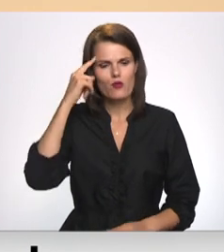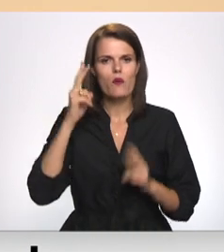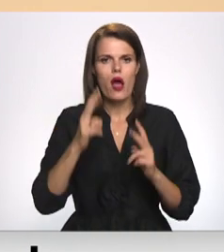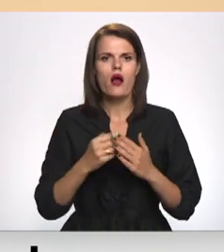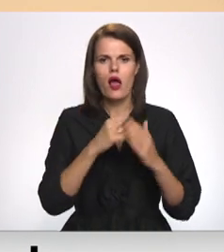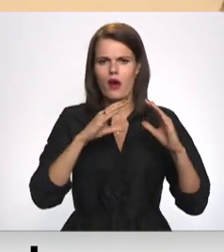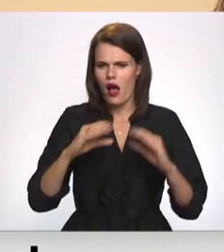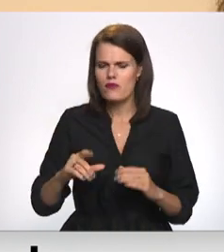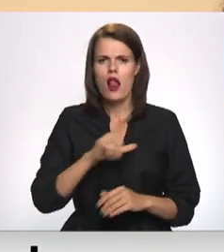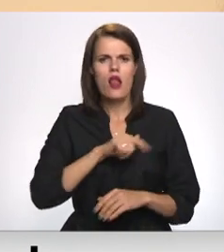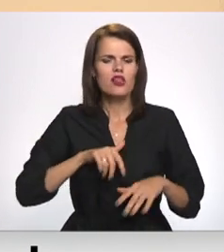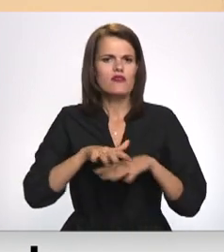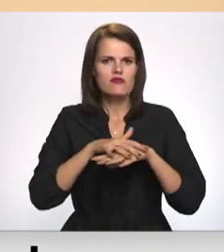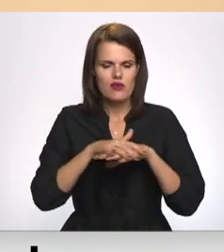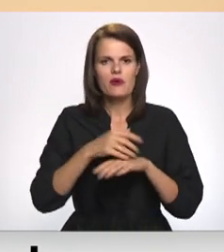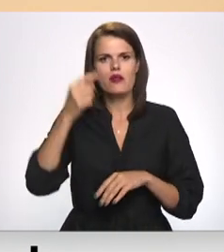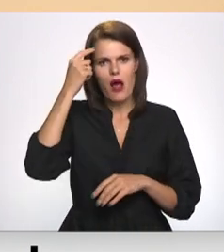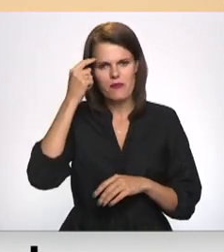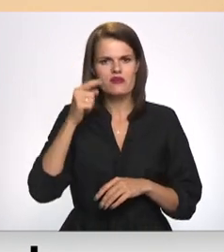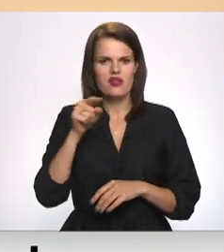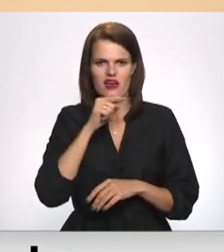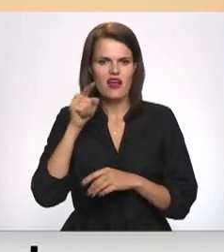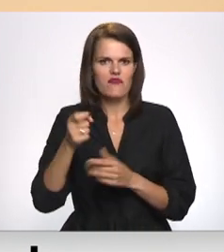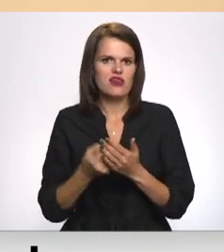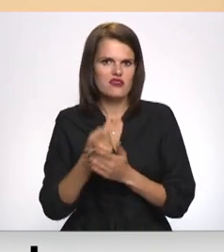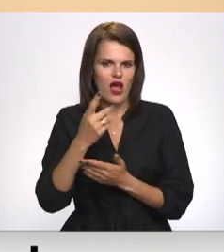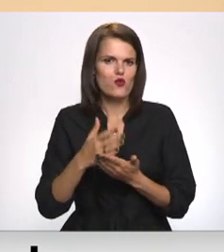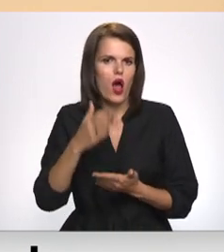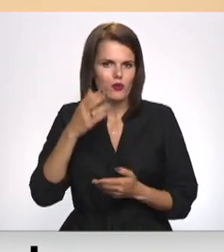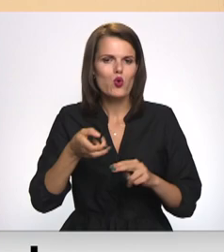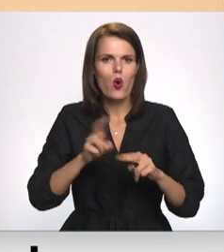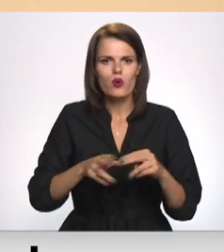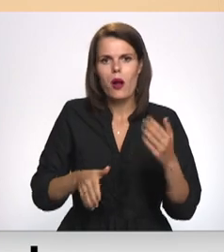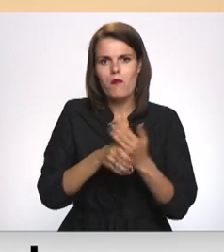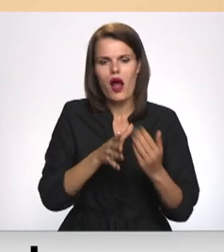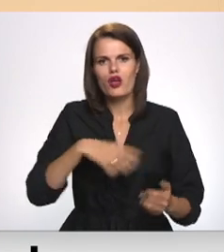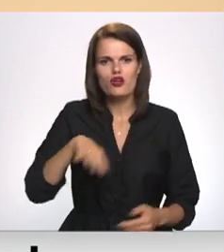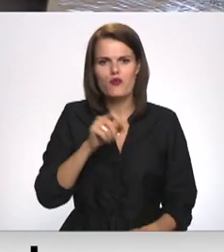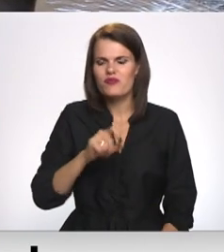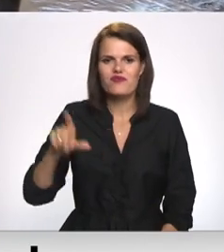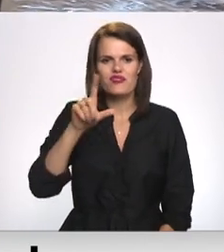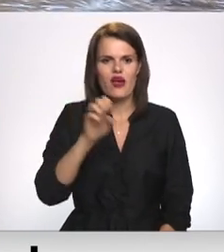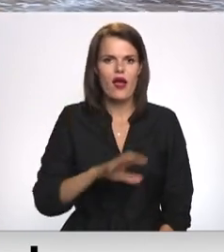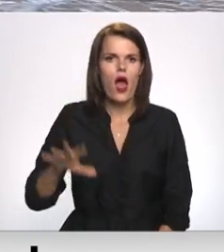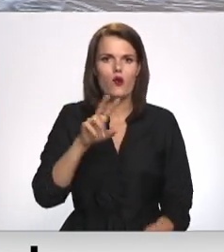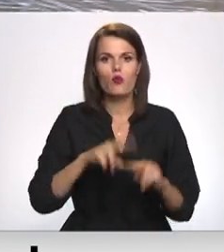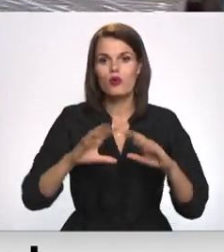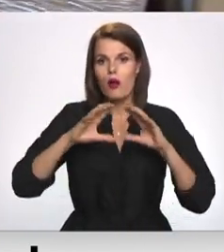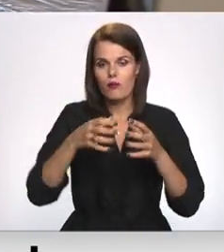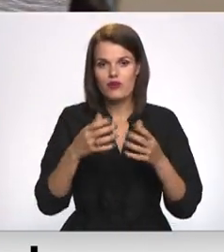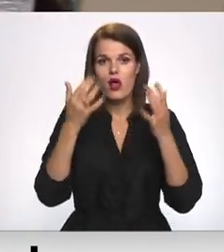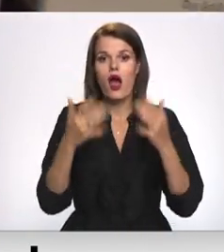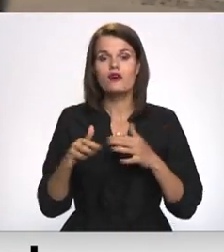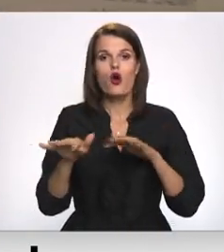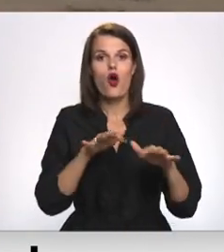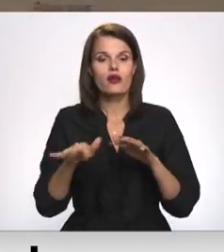atslābis. Latvijas sabiedrība apzinās Krievijas radīto apdraudējumu un palīdz mums visvairāk Eiropā un pasaulē. Akcijas organizatori